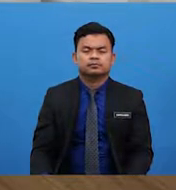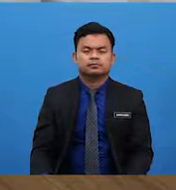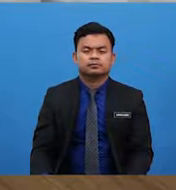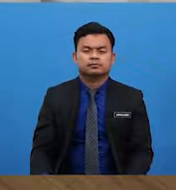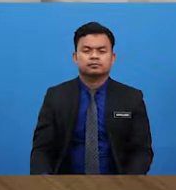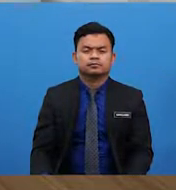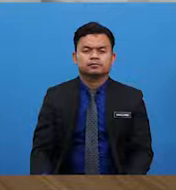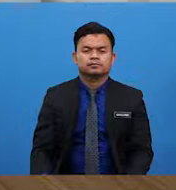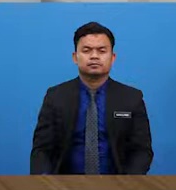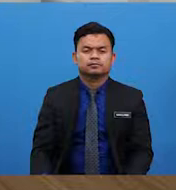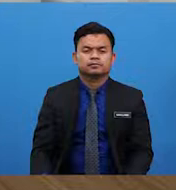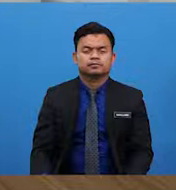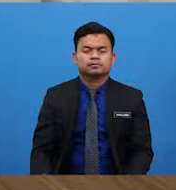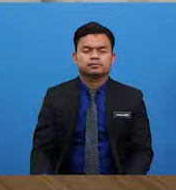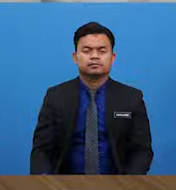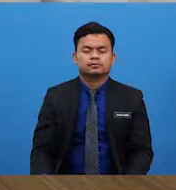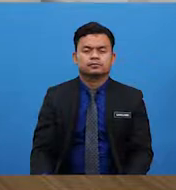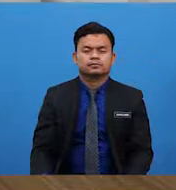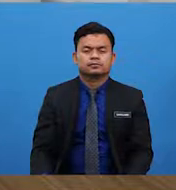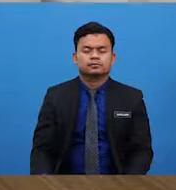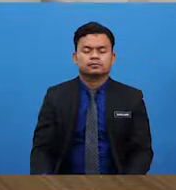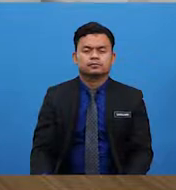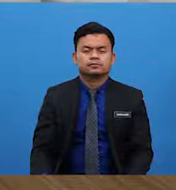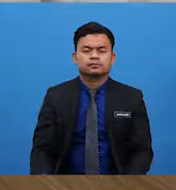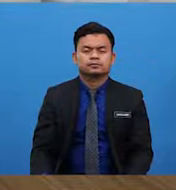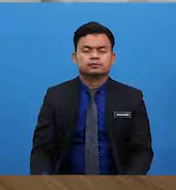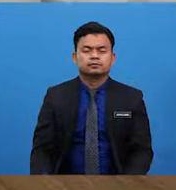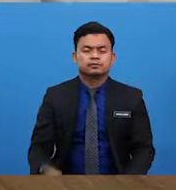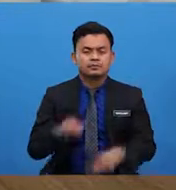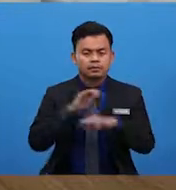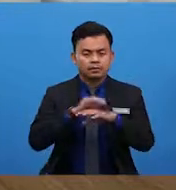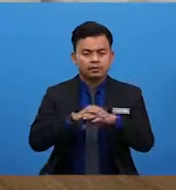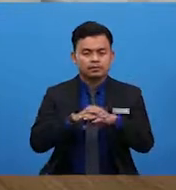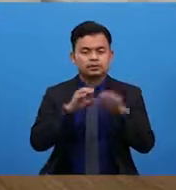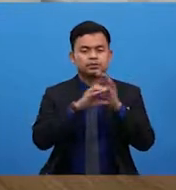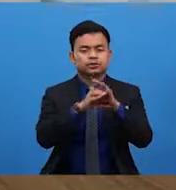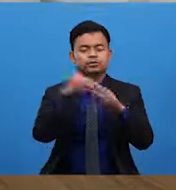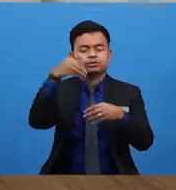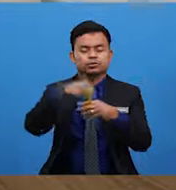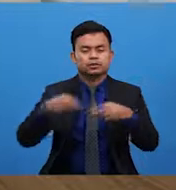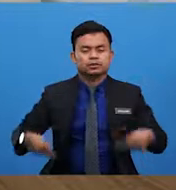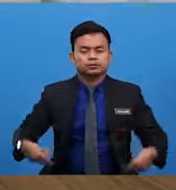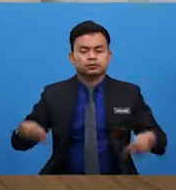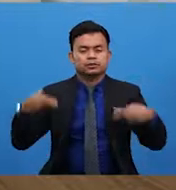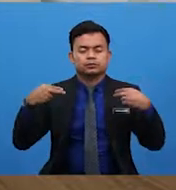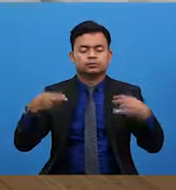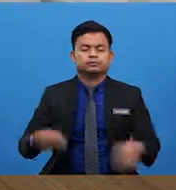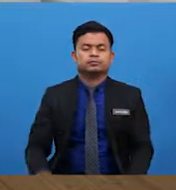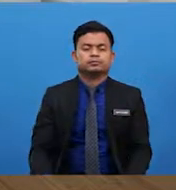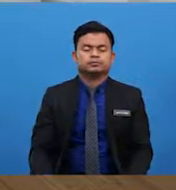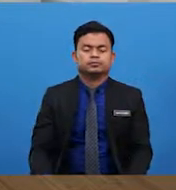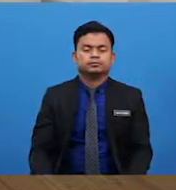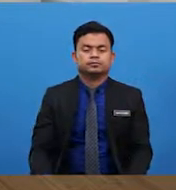jantung itu asli situ year juga boleh agaknya sebagai secara